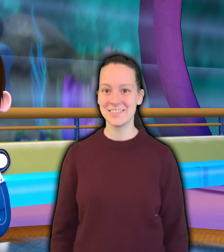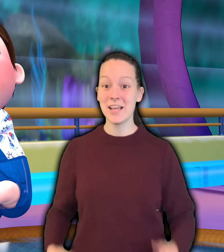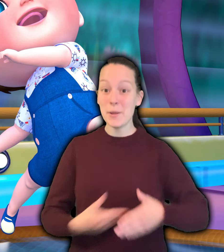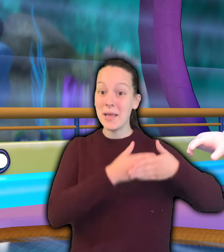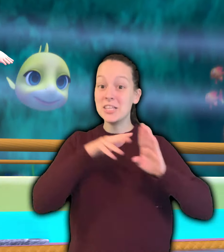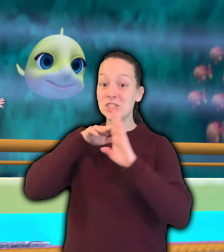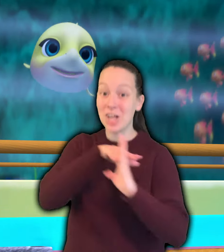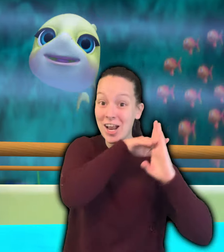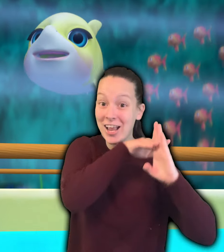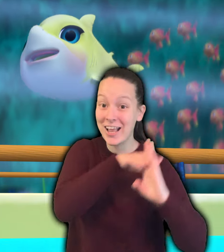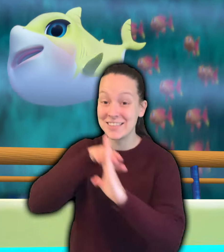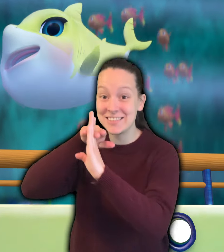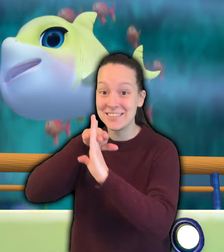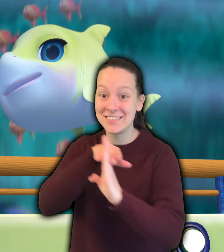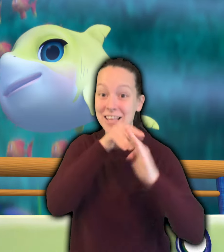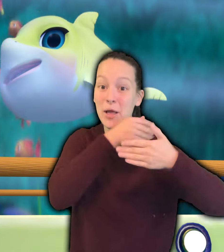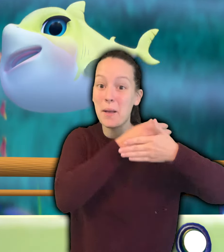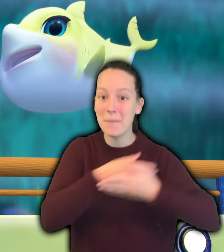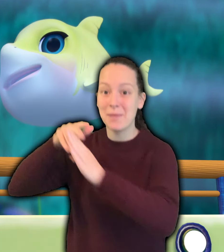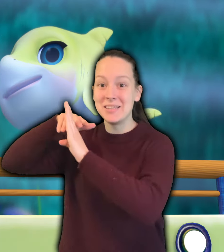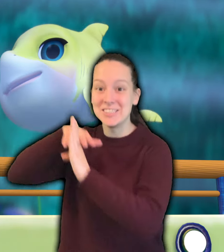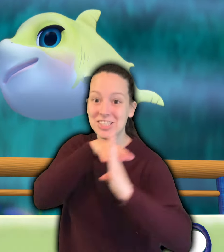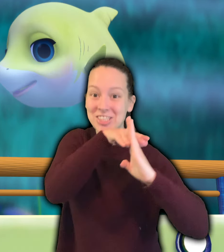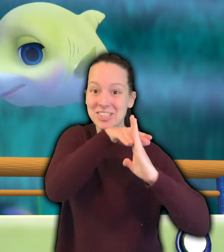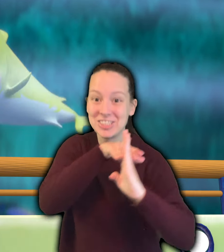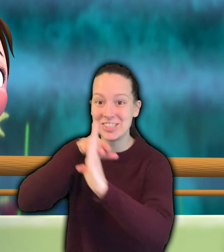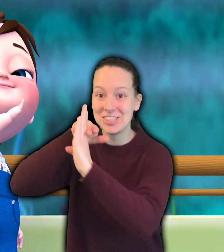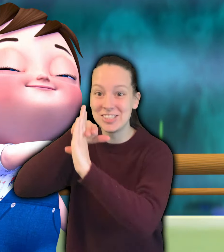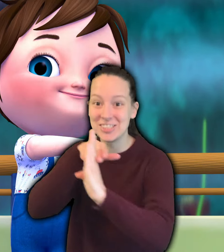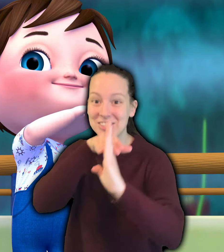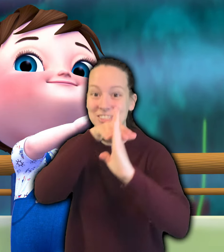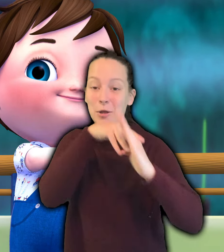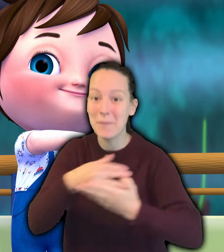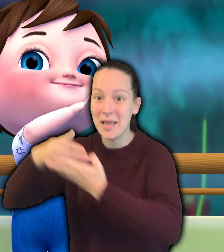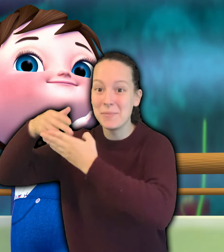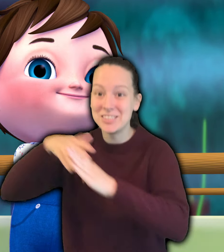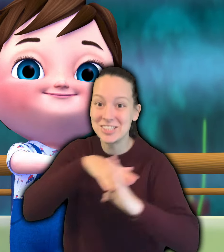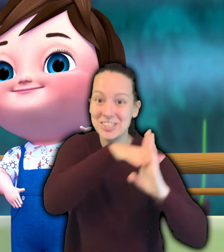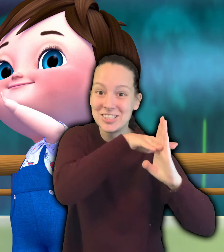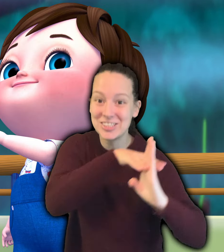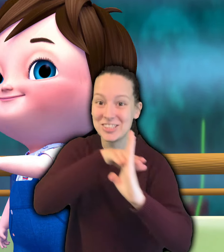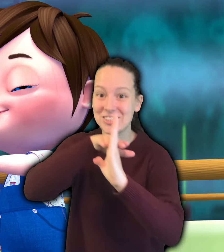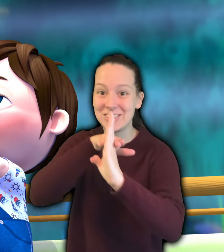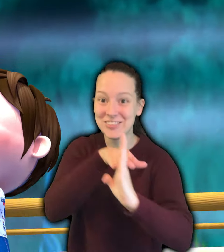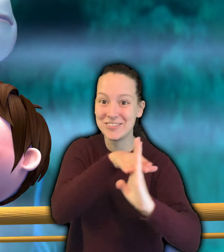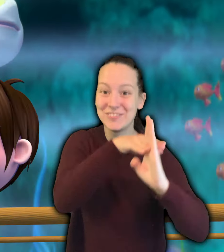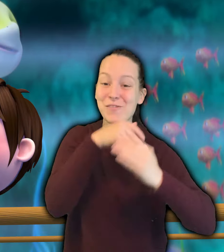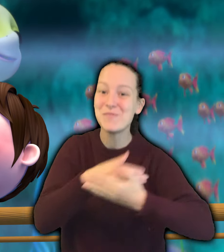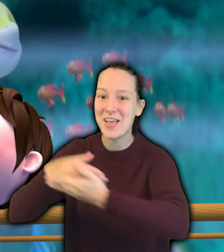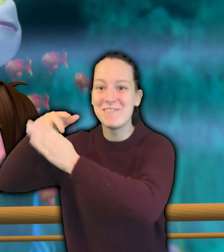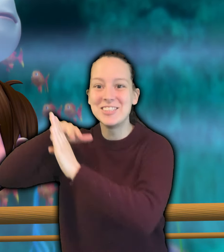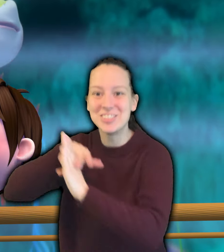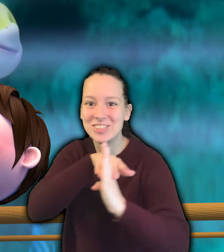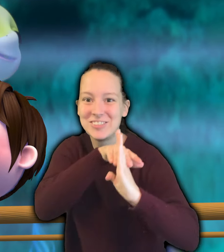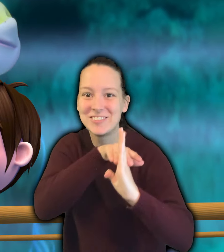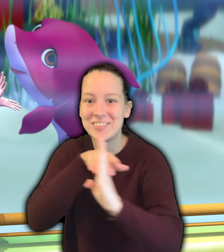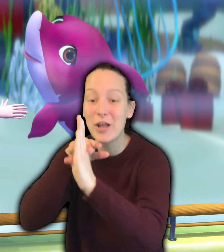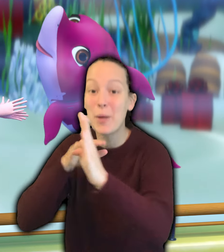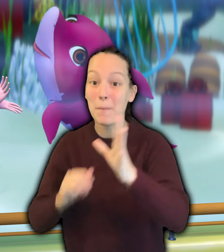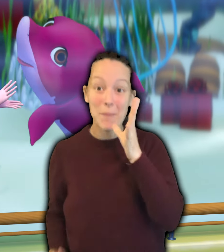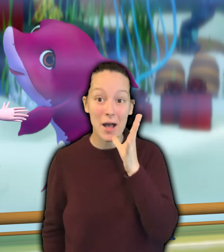TVザメチビザメチビザメチビ